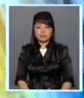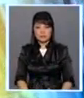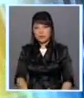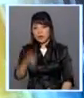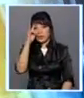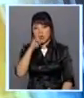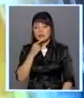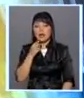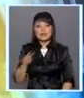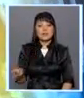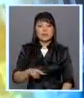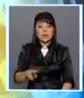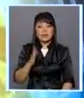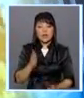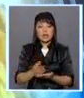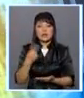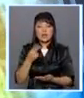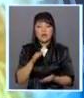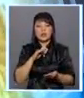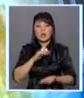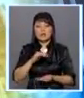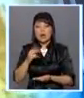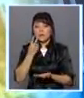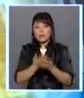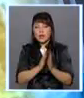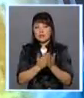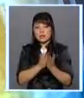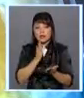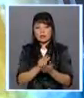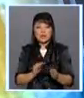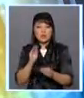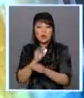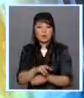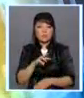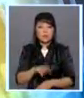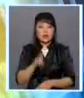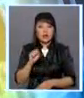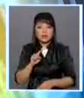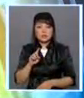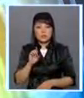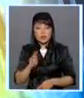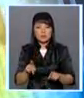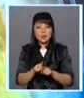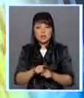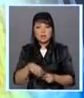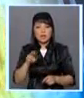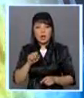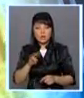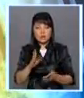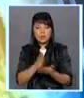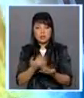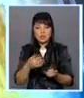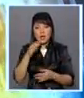Қазақ әдебиеті екі бірдей жаңа туындымен толықты. Бірі қаламгер Мұхтар Қазыбектің дауылда туған дарын еңбегі болса, екіншісі